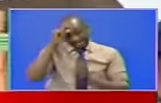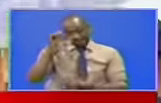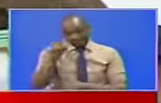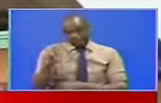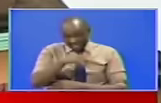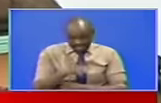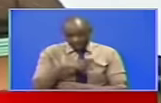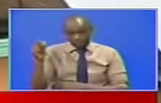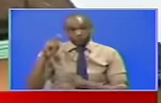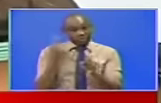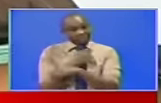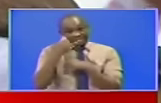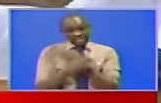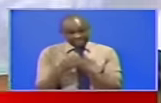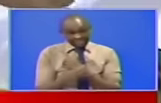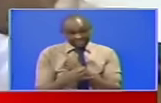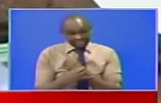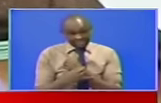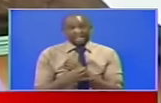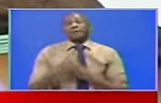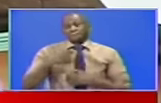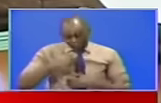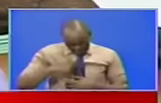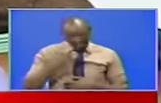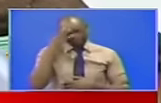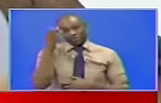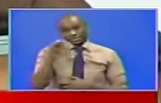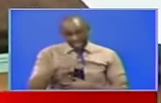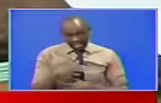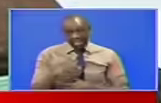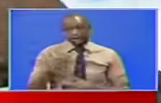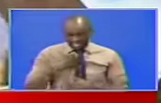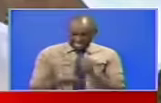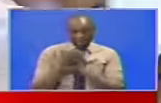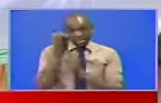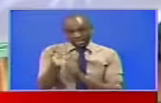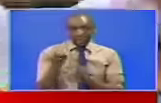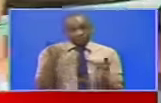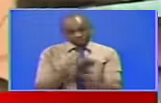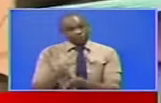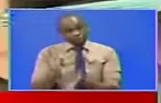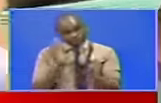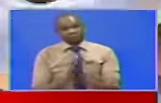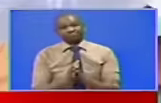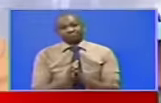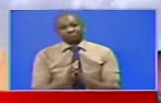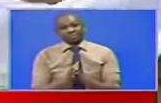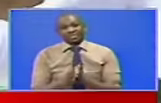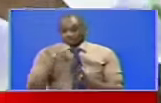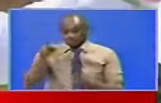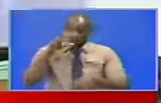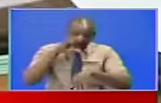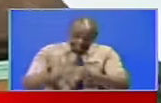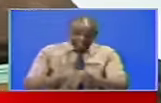alienda Malaysia. Mahali mimi mwenyewe najua. Na nikawasaidia upande mwingine kinyuma nyuma,